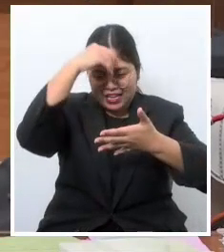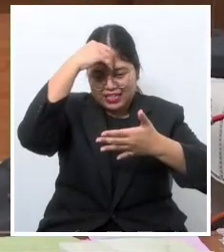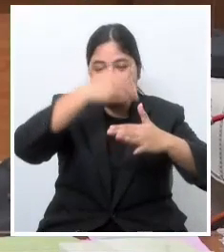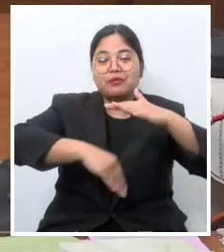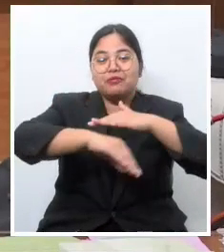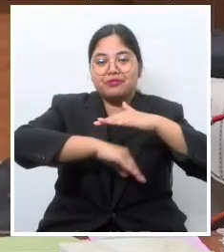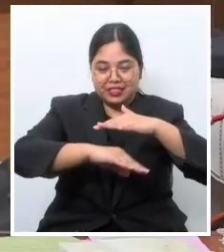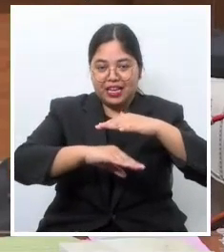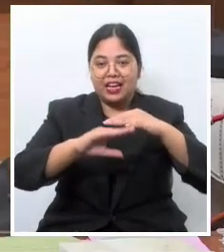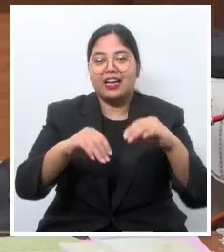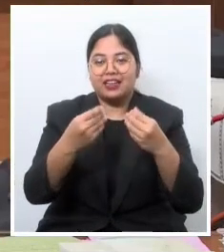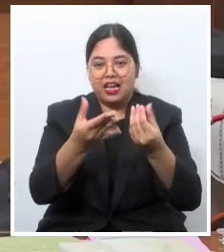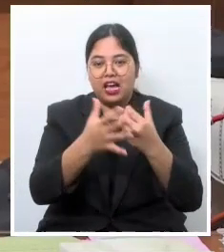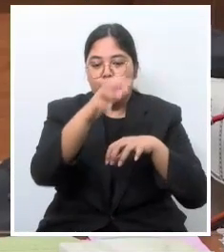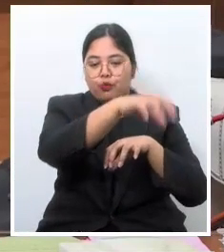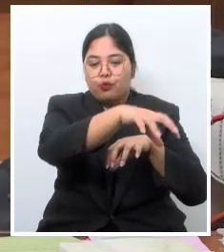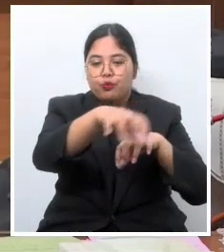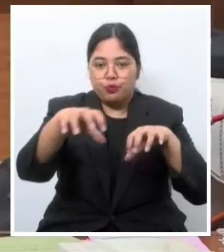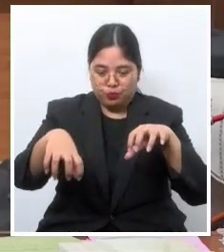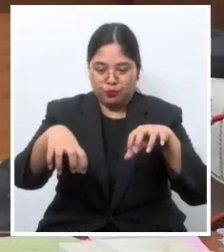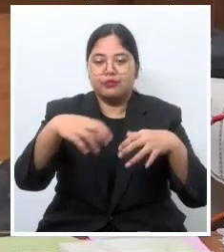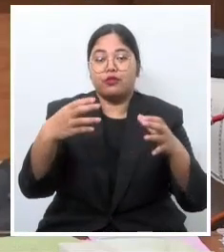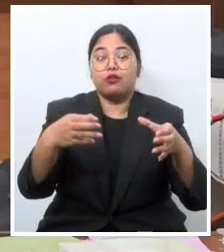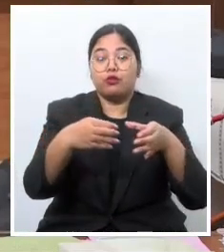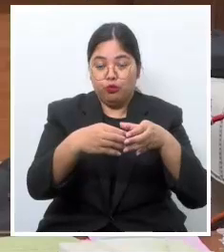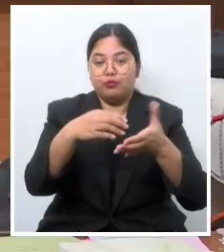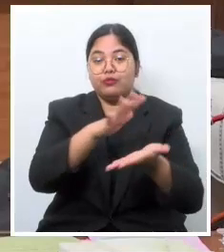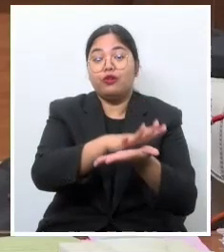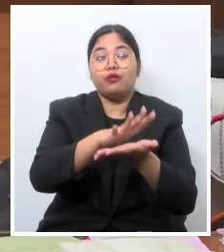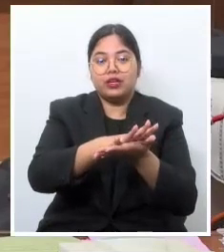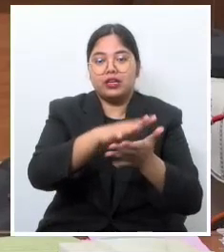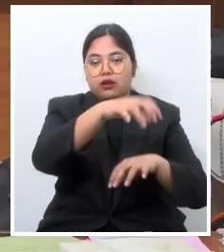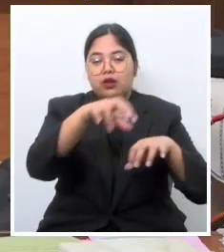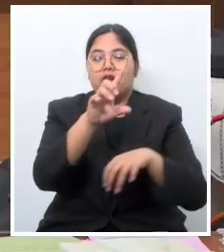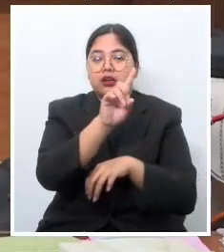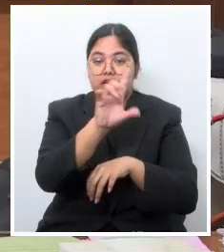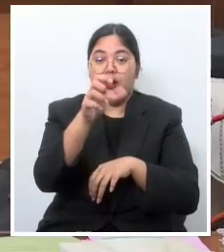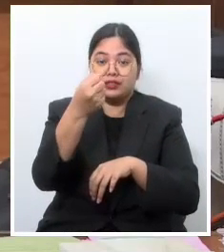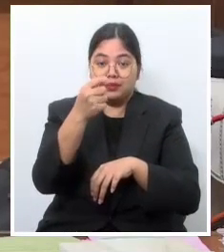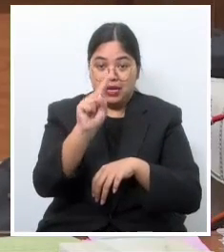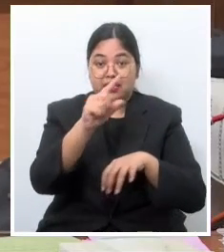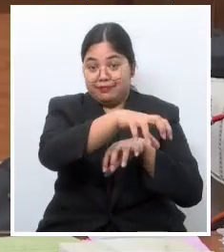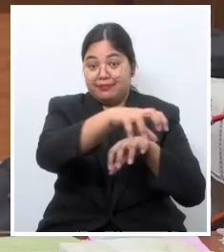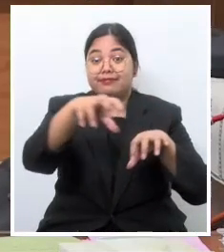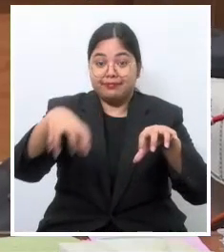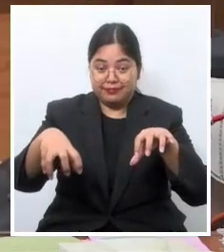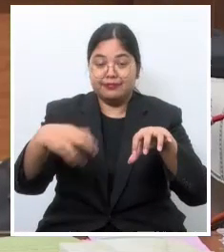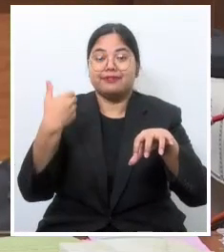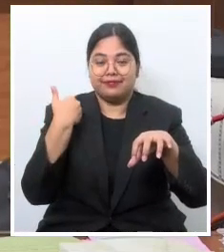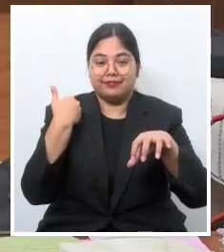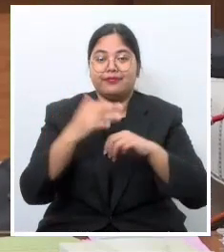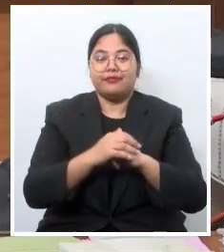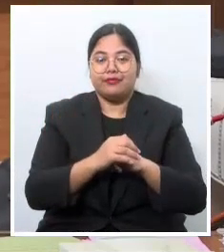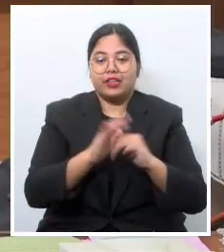ฐานโดยมีกลุ่มโรงเรียนไทยรัฐวิทยาทั่วประเทศ111โรงเรียนมีการส่ง